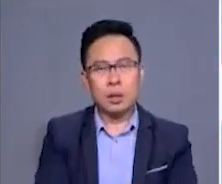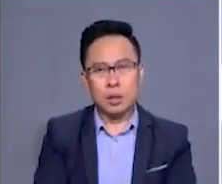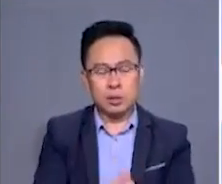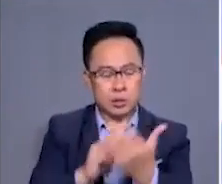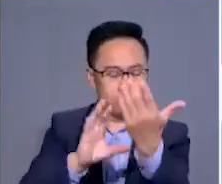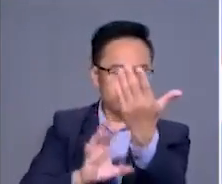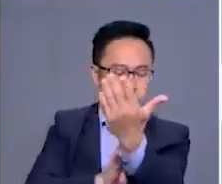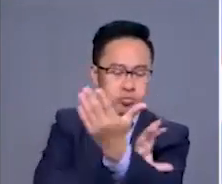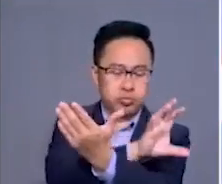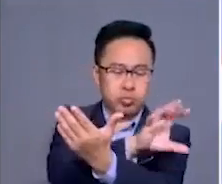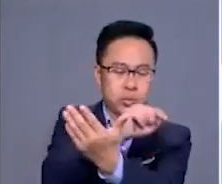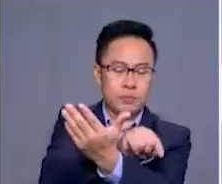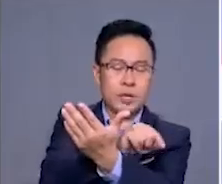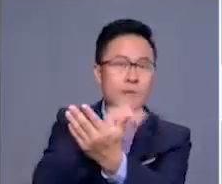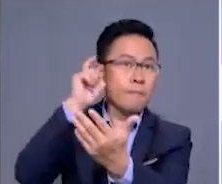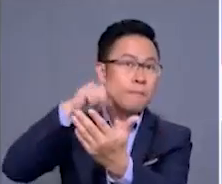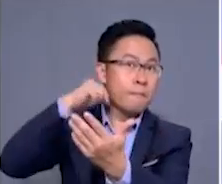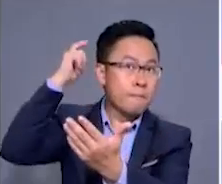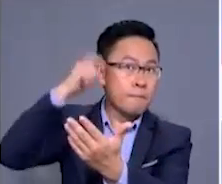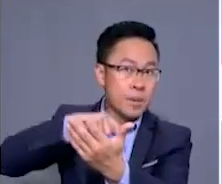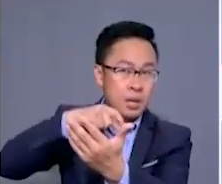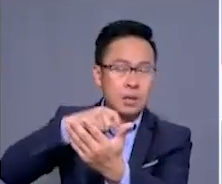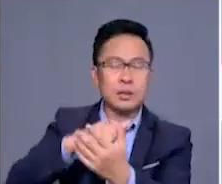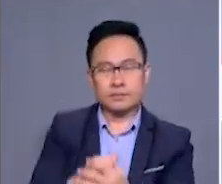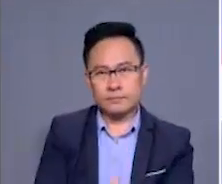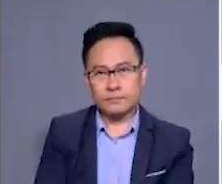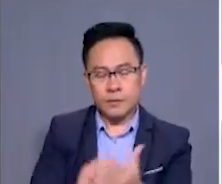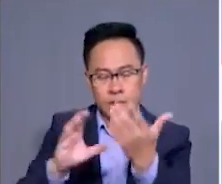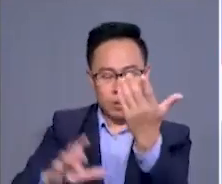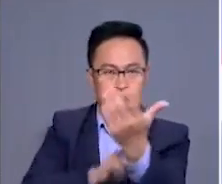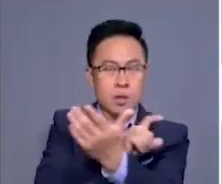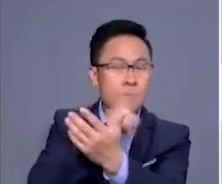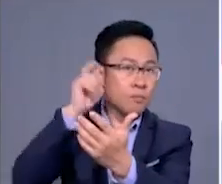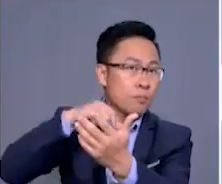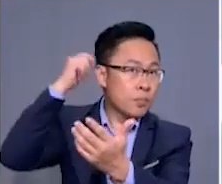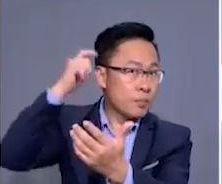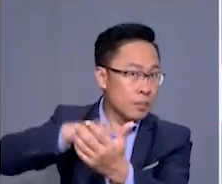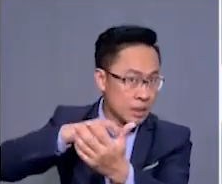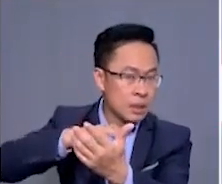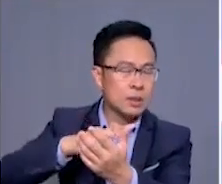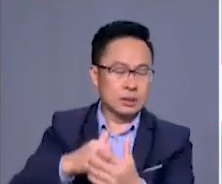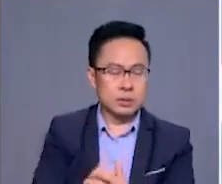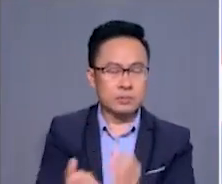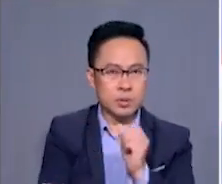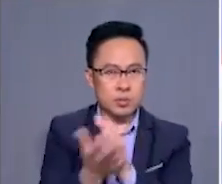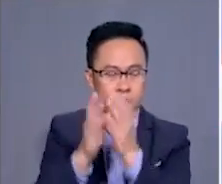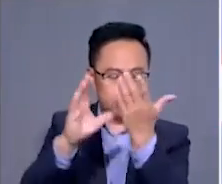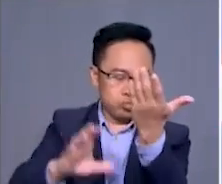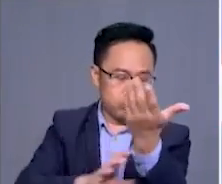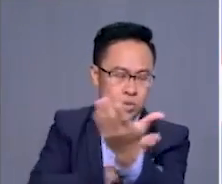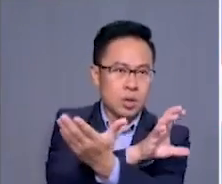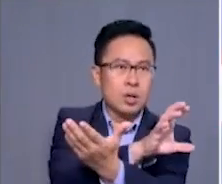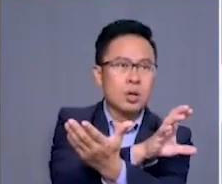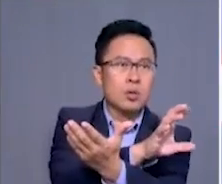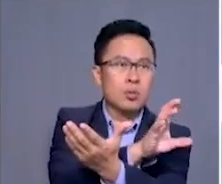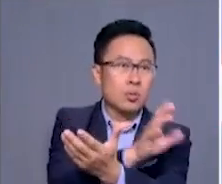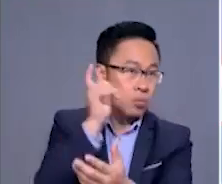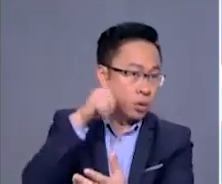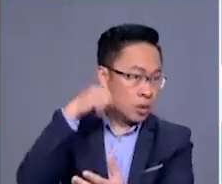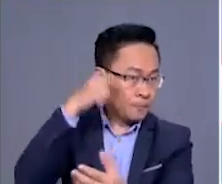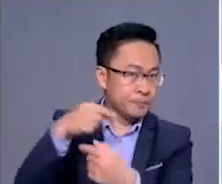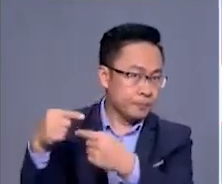ไปทางเหนือเนี่ยมันก็จะไปเข้าแถวพม่าแถวอ่าวไอ้แหละแถวอ่าวเบงกอลตอนบน